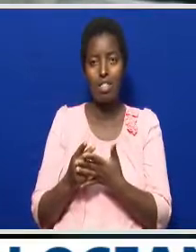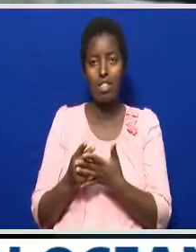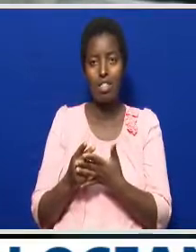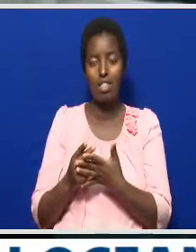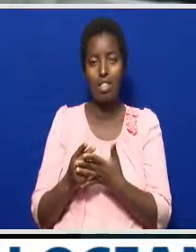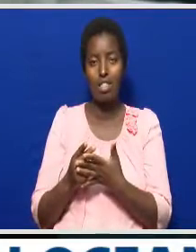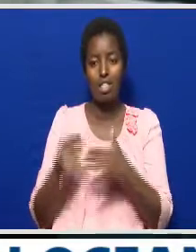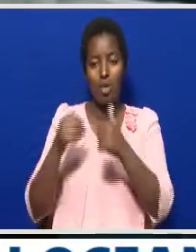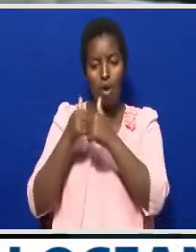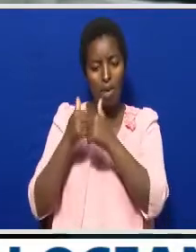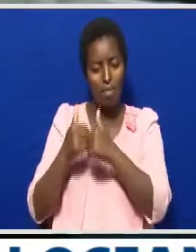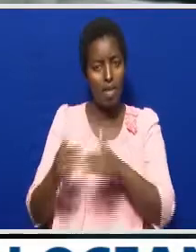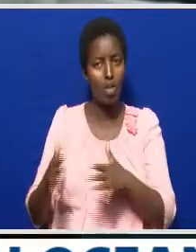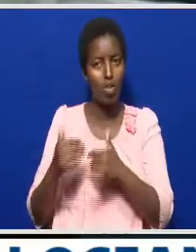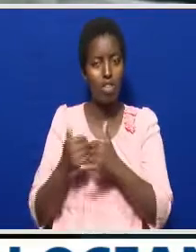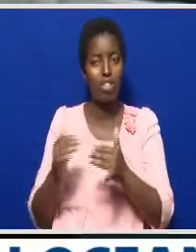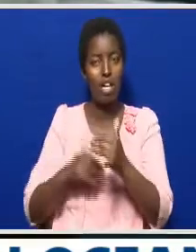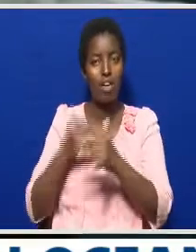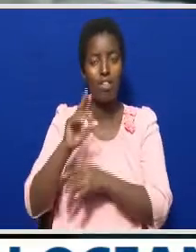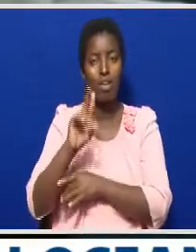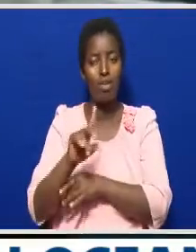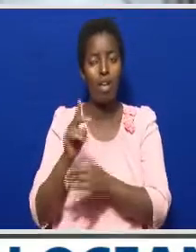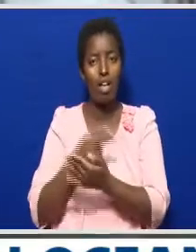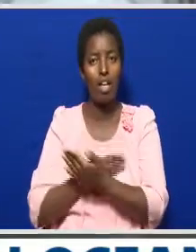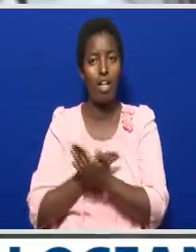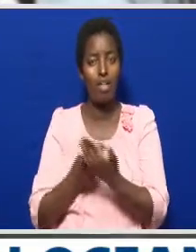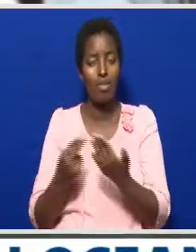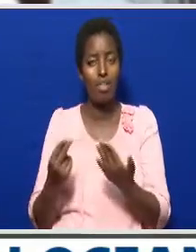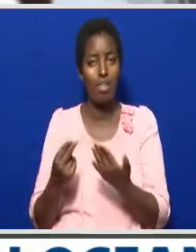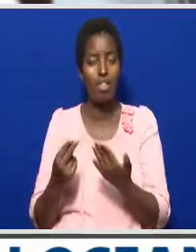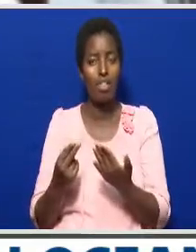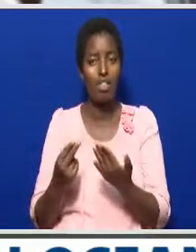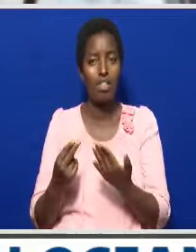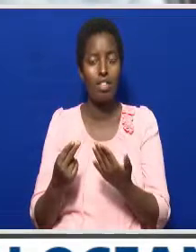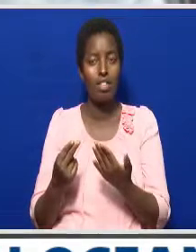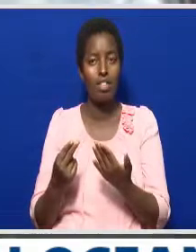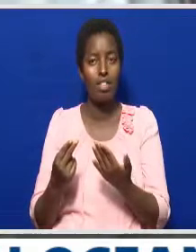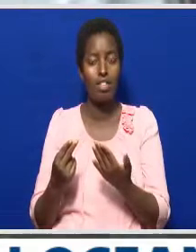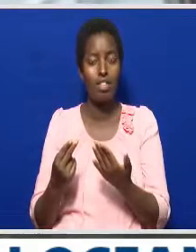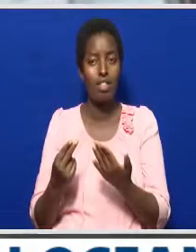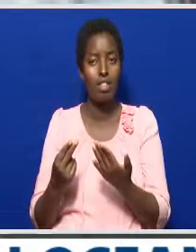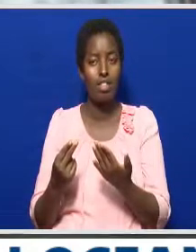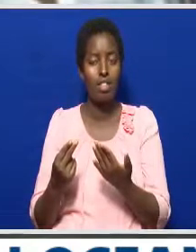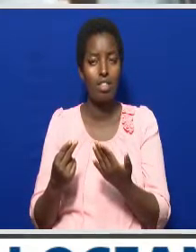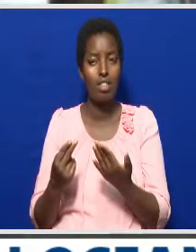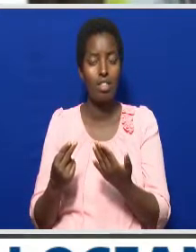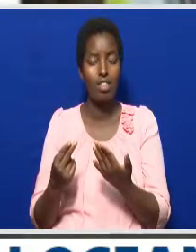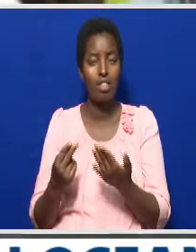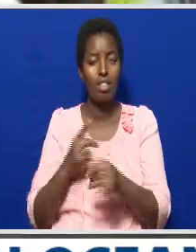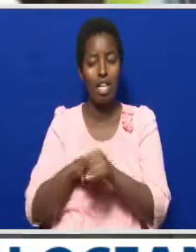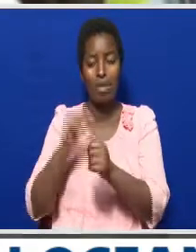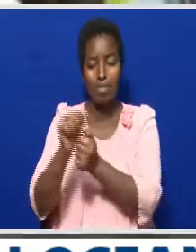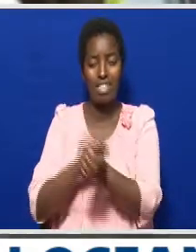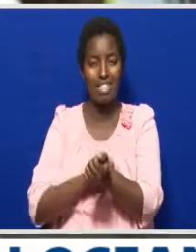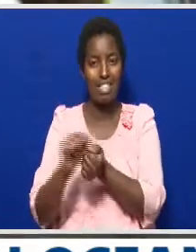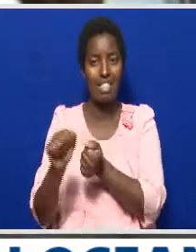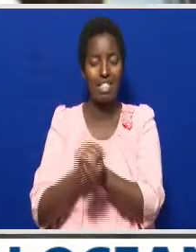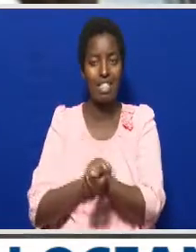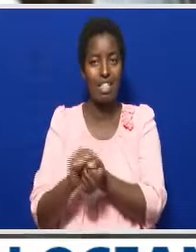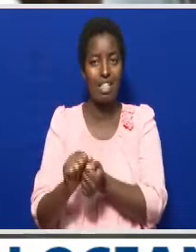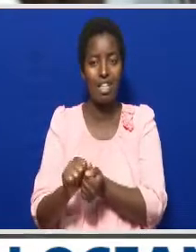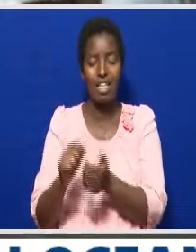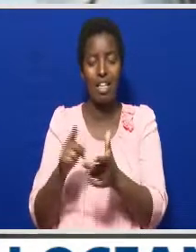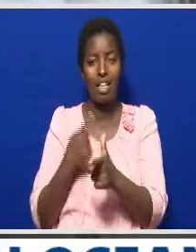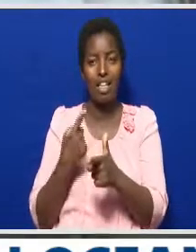baada ya kama wiki moja kupotea baharini, ile engine ya speedboat ilipoharibika, hapo ndio